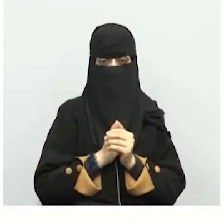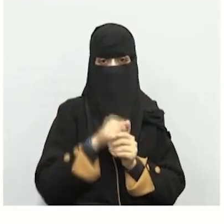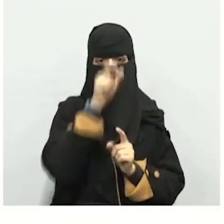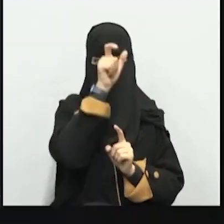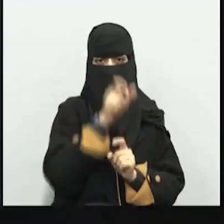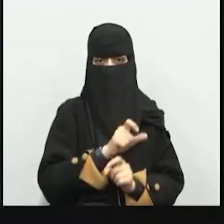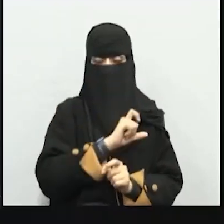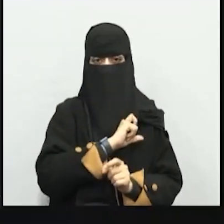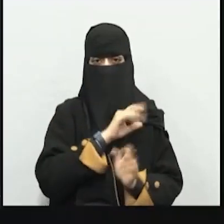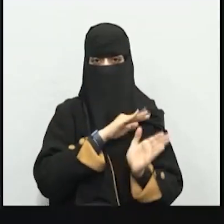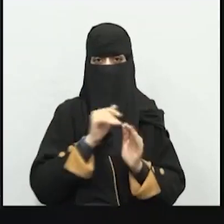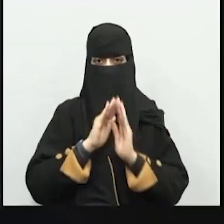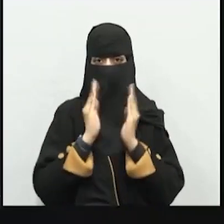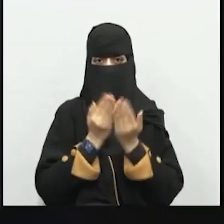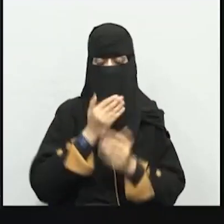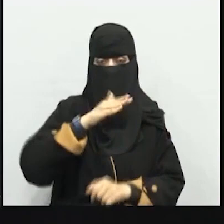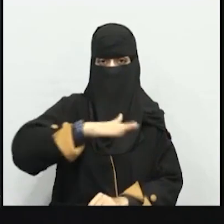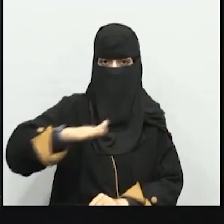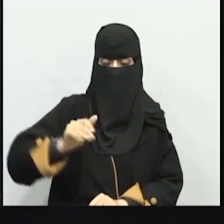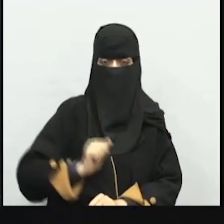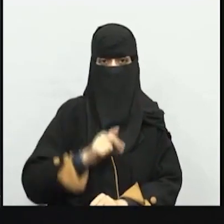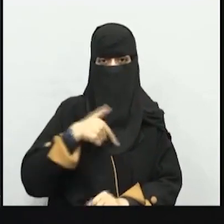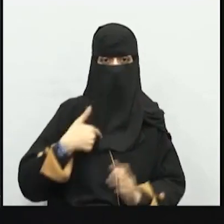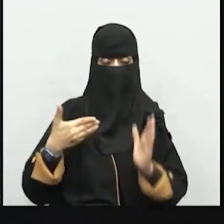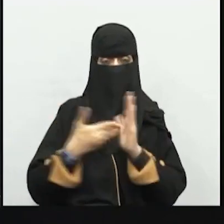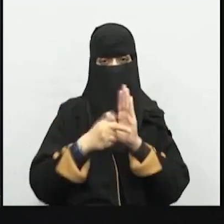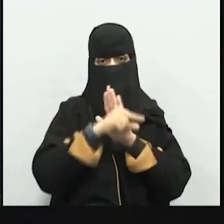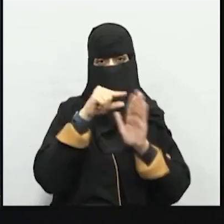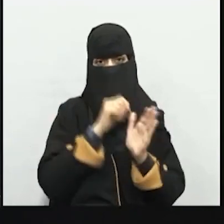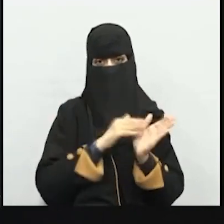طلابي وطالباتي، طلاب الصف السادس الابتدائي، في ختام درسنا